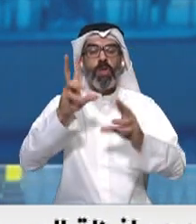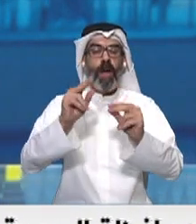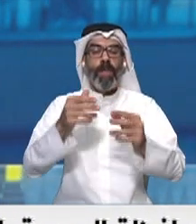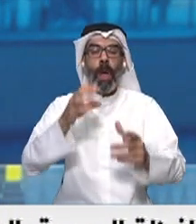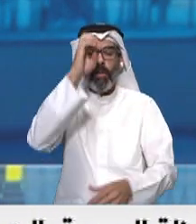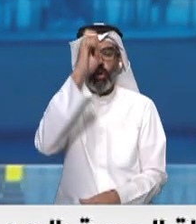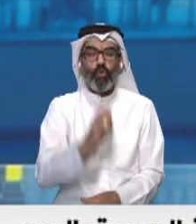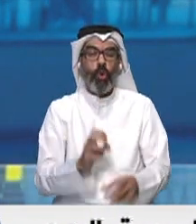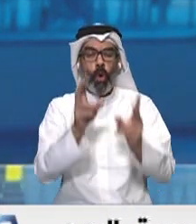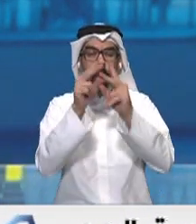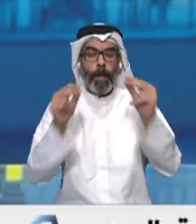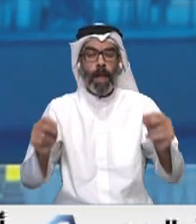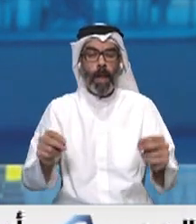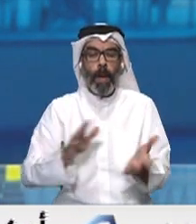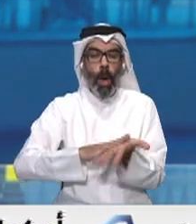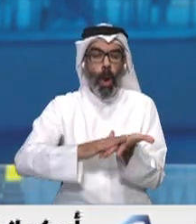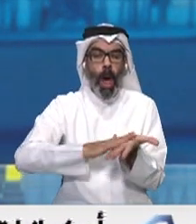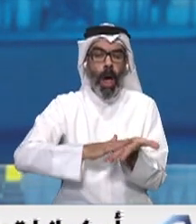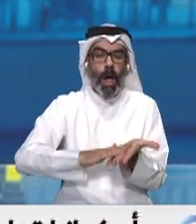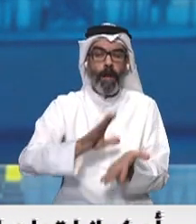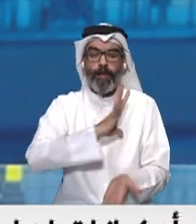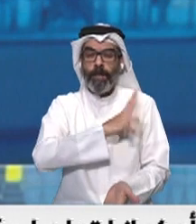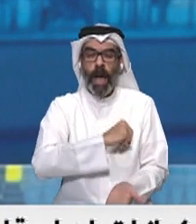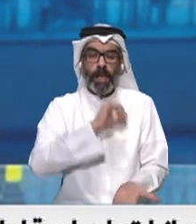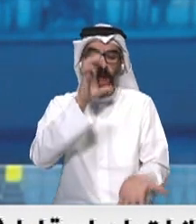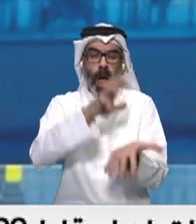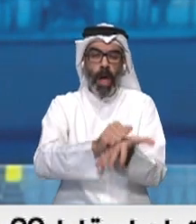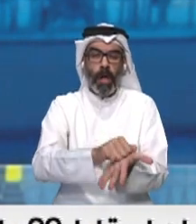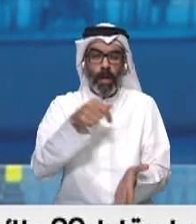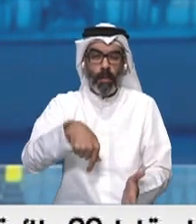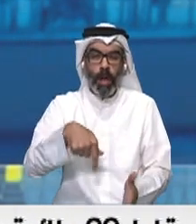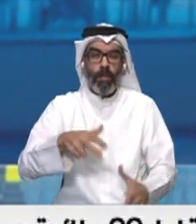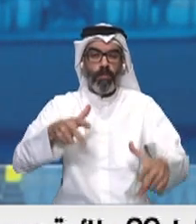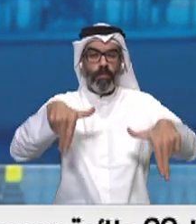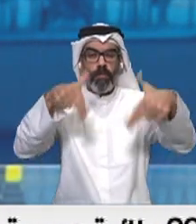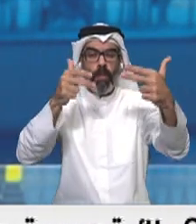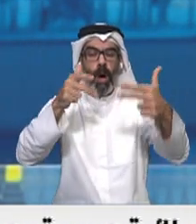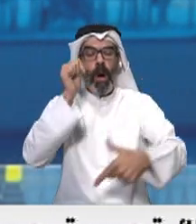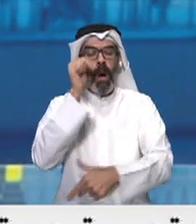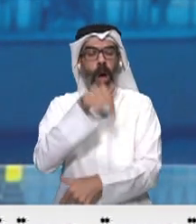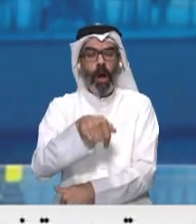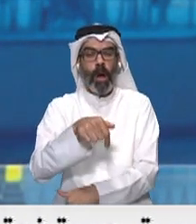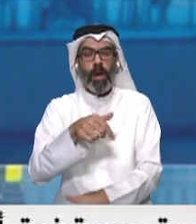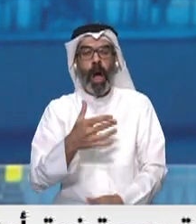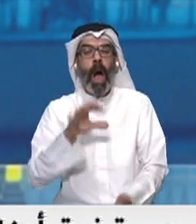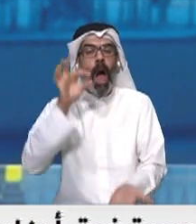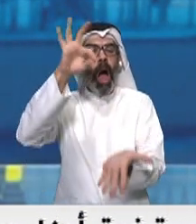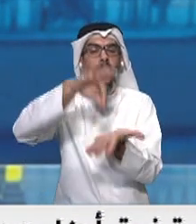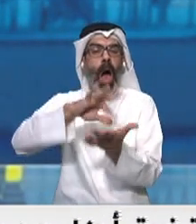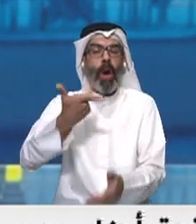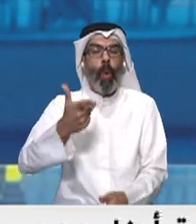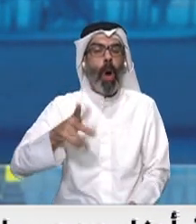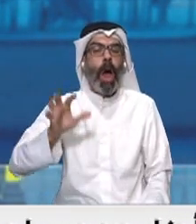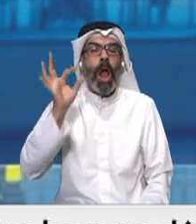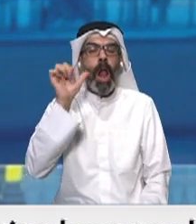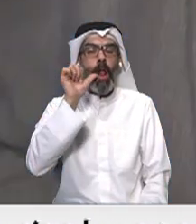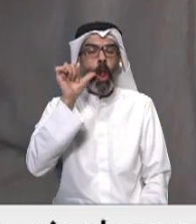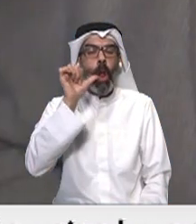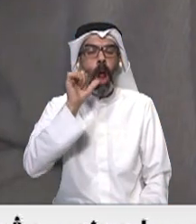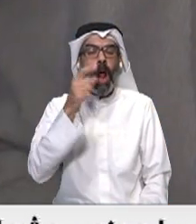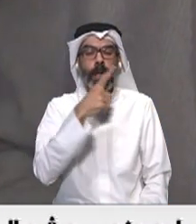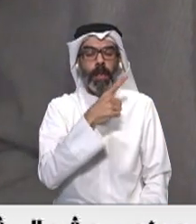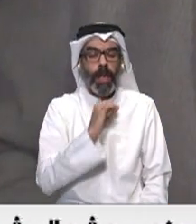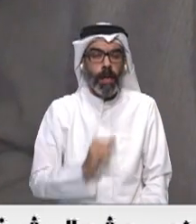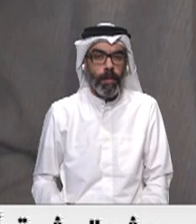لبنان والاراضي الفلسطينيه المحتله ينضم الينا عبر سكايب من العاصمه البريطانيه لندن مراسلنا جمال